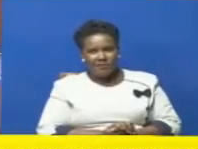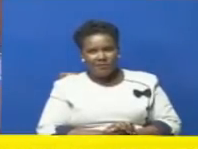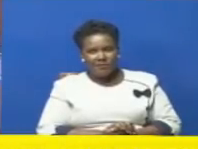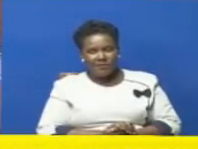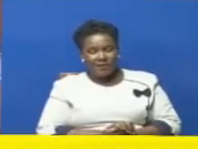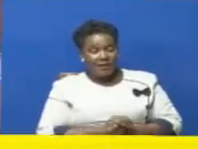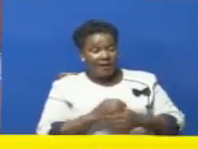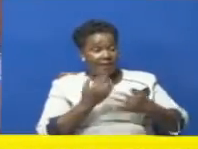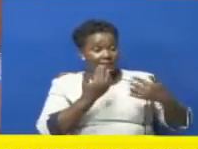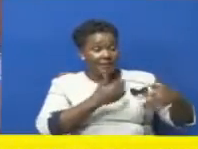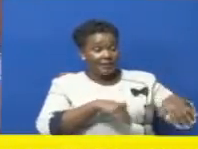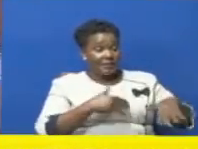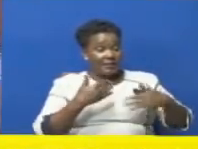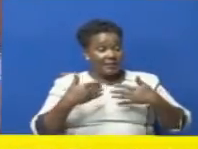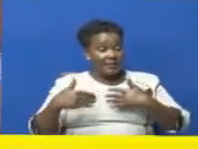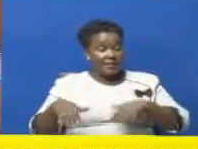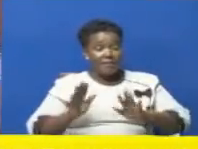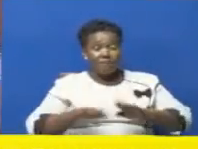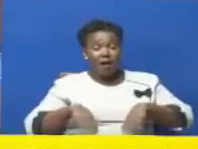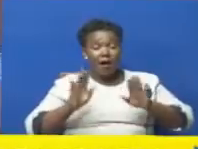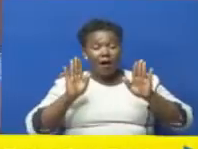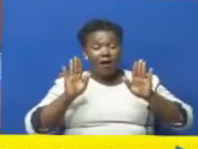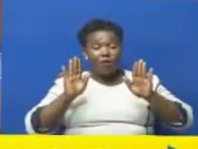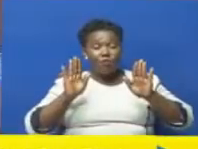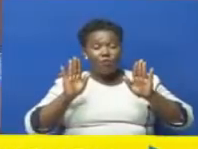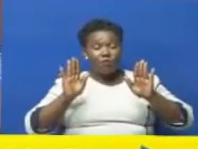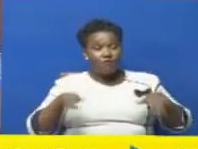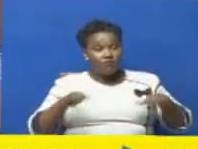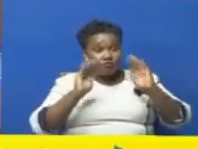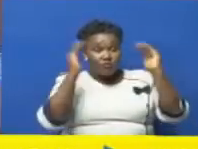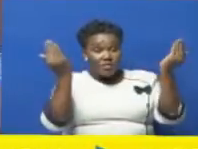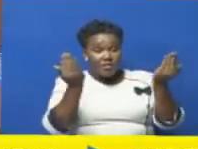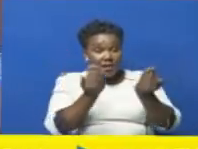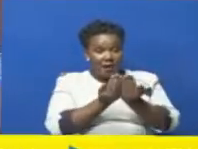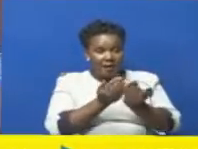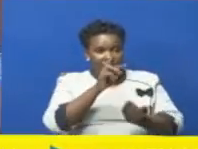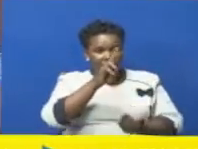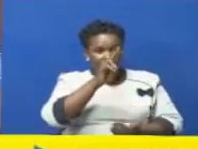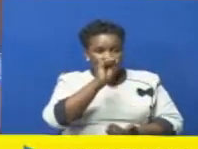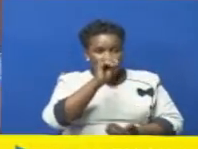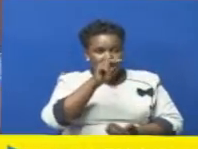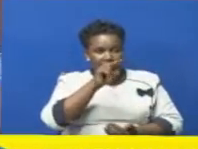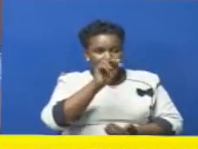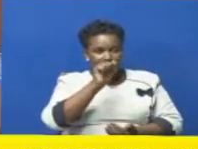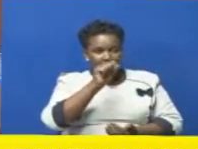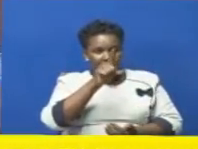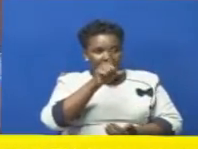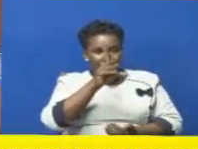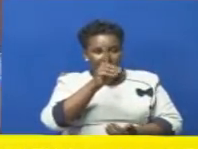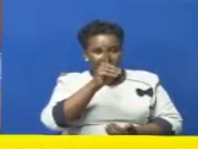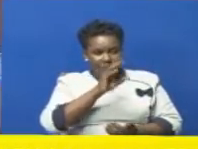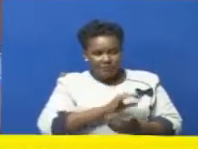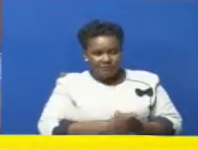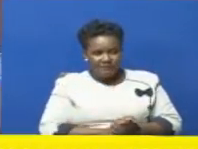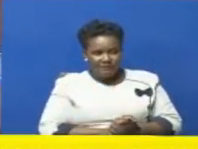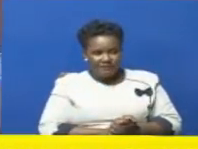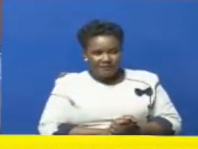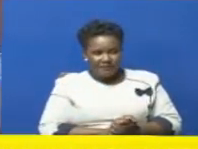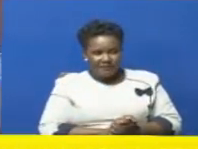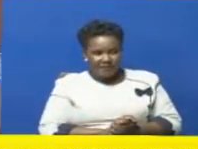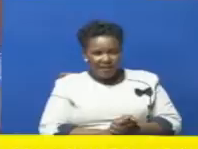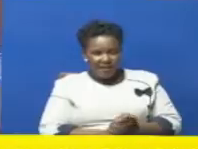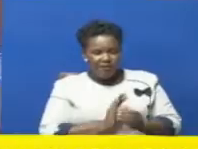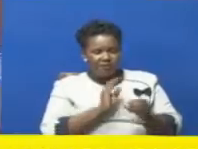ni nyota katika wale wachezaji wakubwa duniani yumo Cristiano Ronaldo, na yeye akiwemo kwenye kikosi ambacho kinapokea matokeo mabaya kila